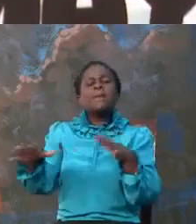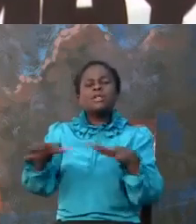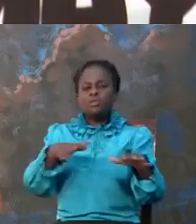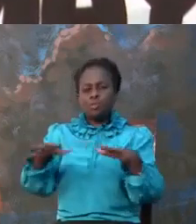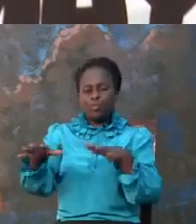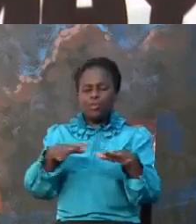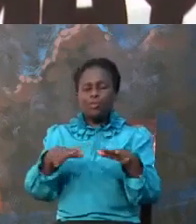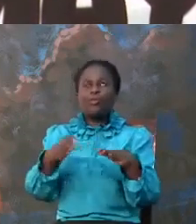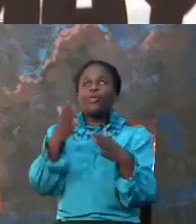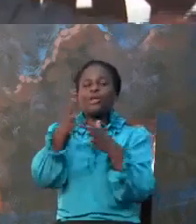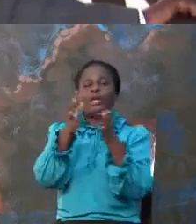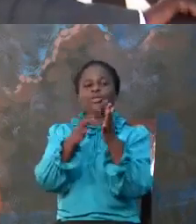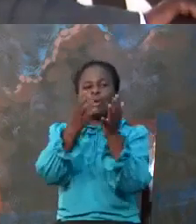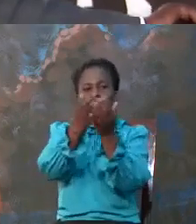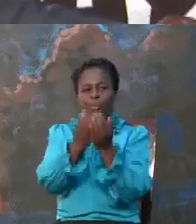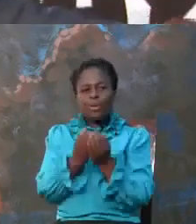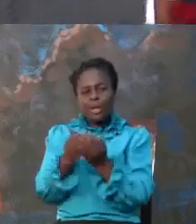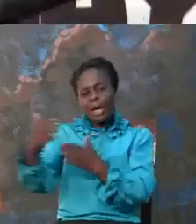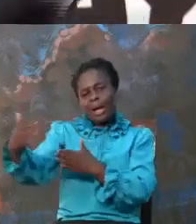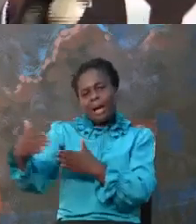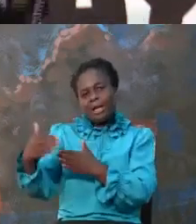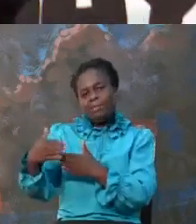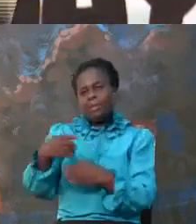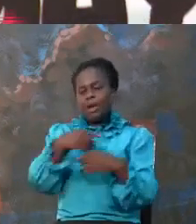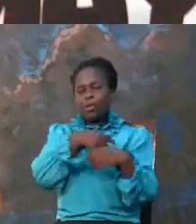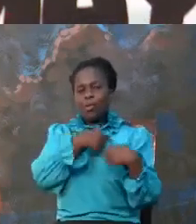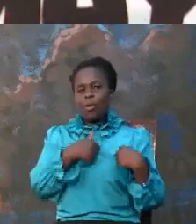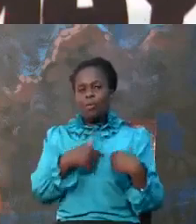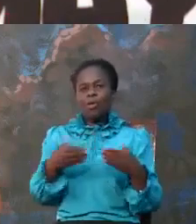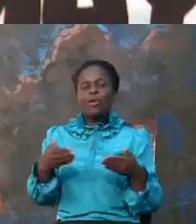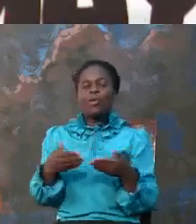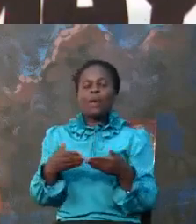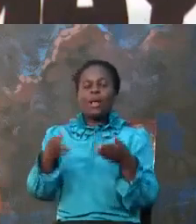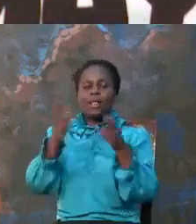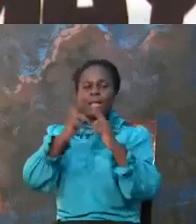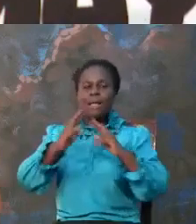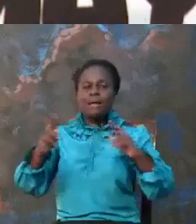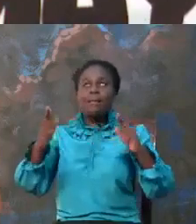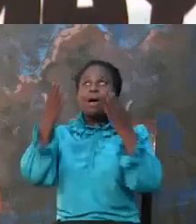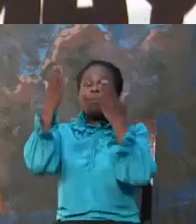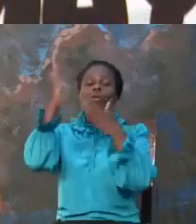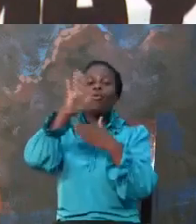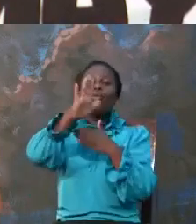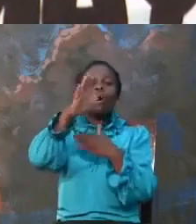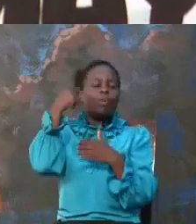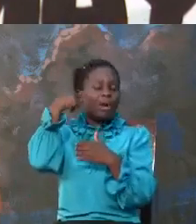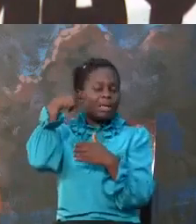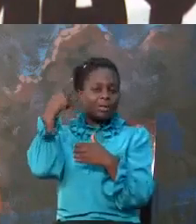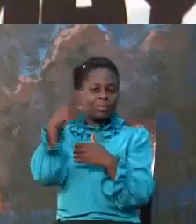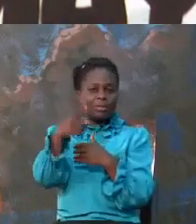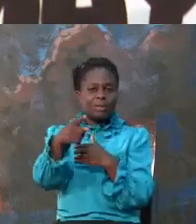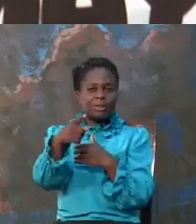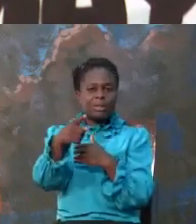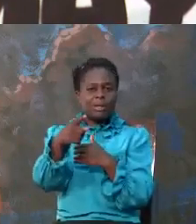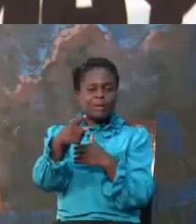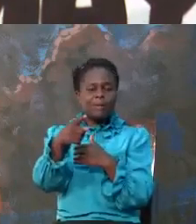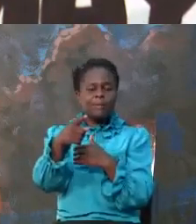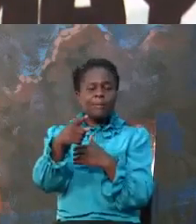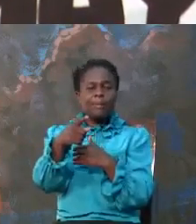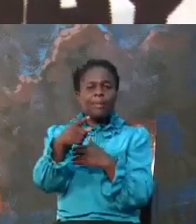hili jioni ya leo, karibia kwa moyo wa rehema, Mungu wako atakusikia. Ikiwa ni